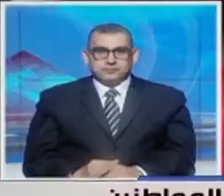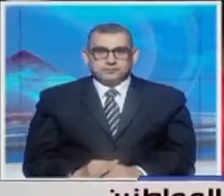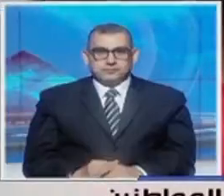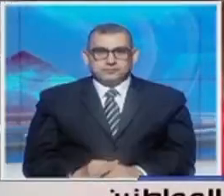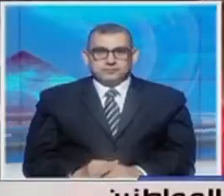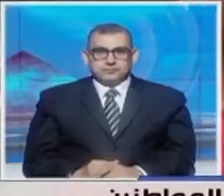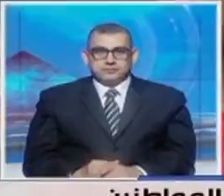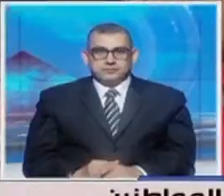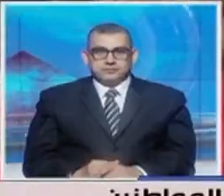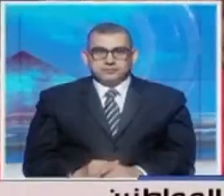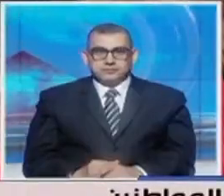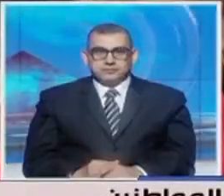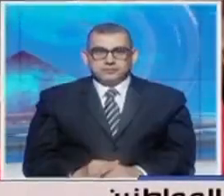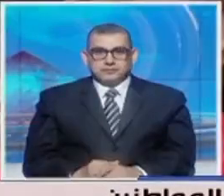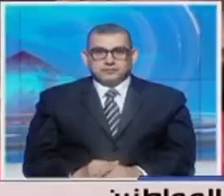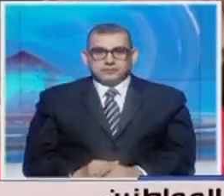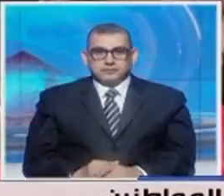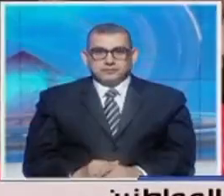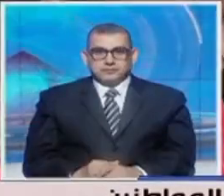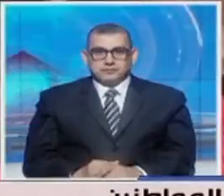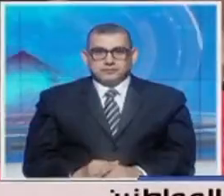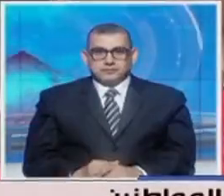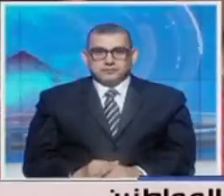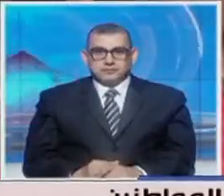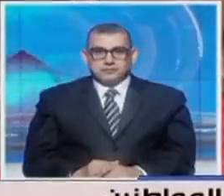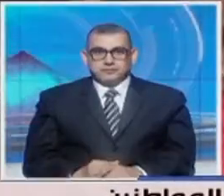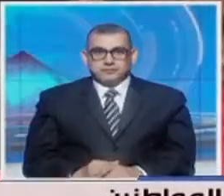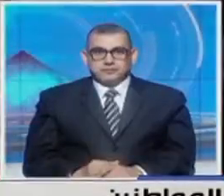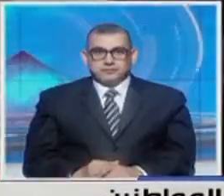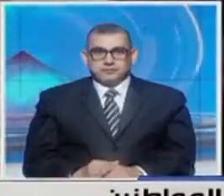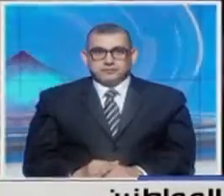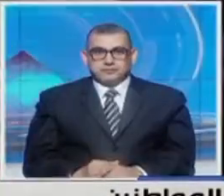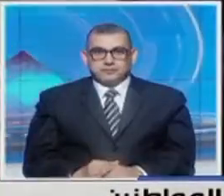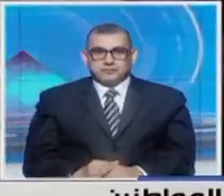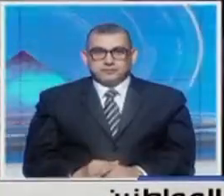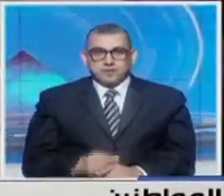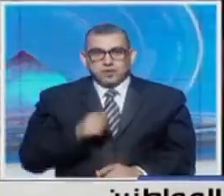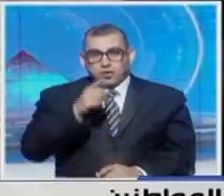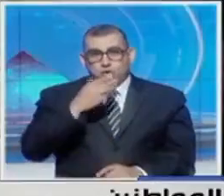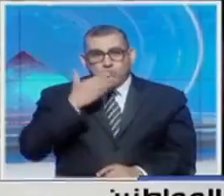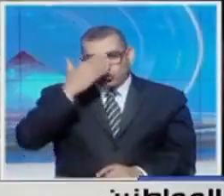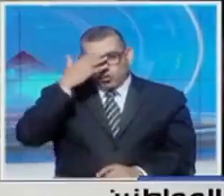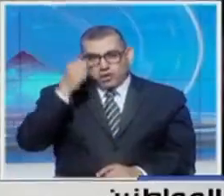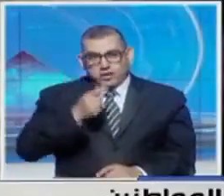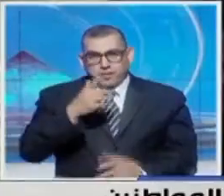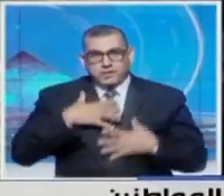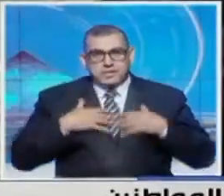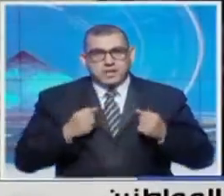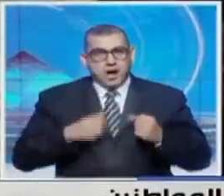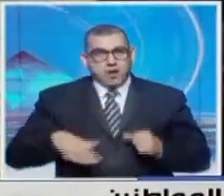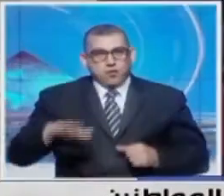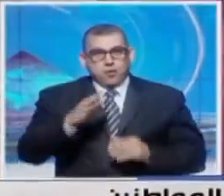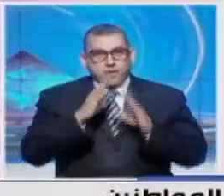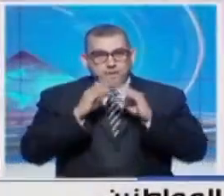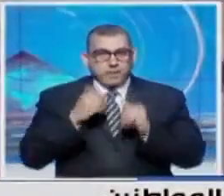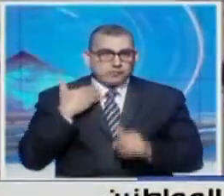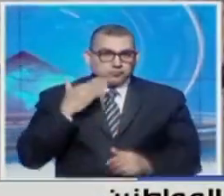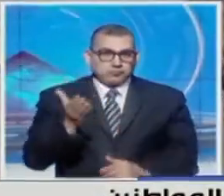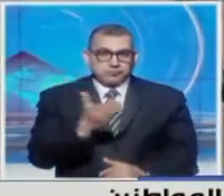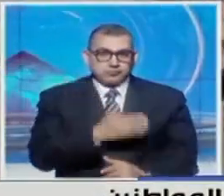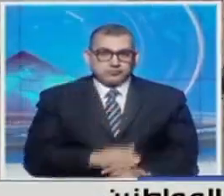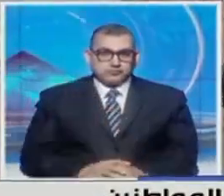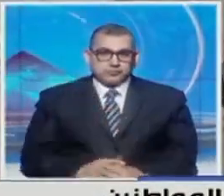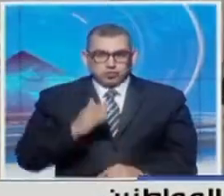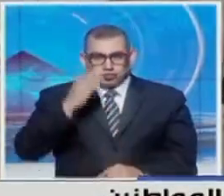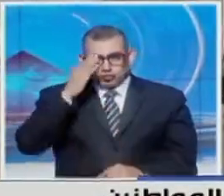المسؤولية وشرطة شعب إحنا إيدنا واحدة على الغريب. كل سنة وأنتم طيبين وبالصحة والسلامة ونشكر الرئيس. يا